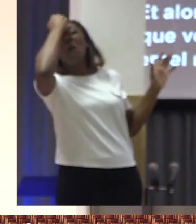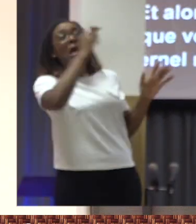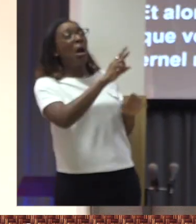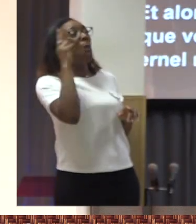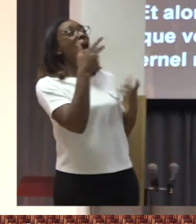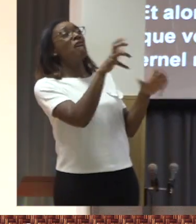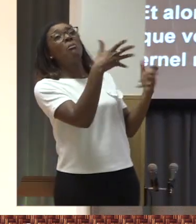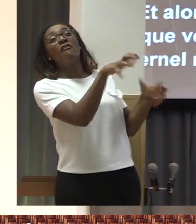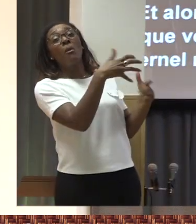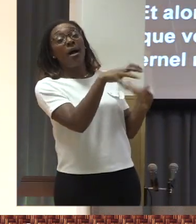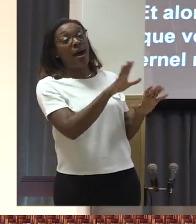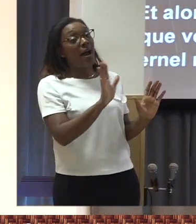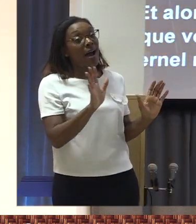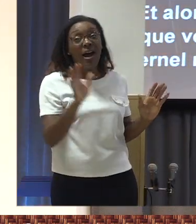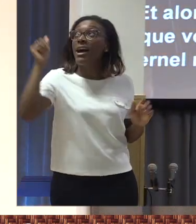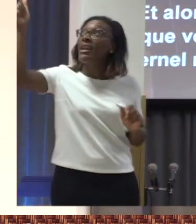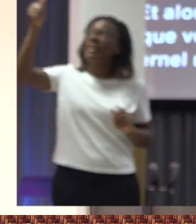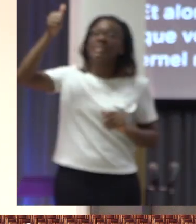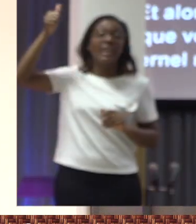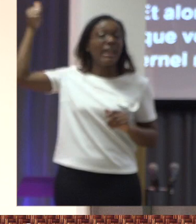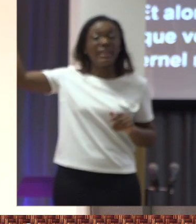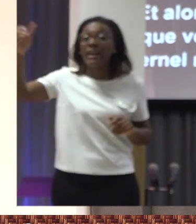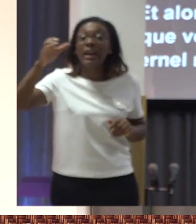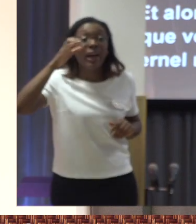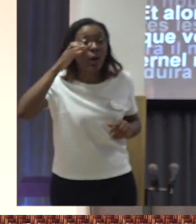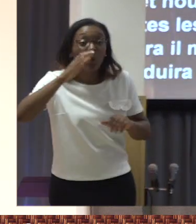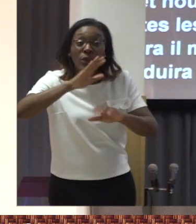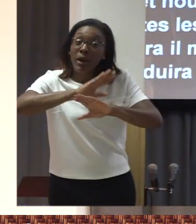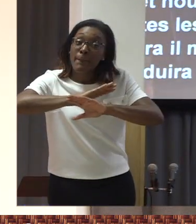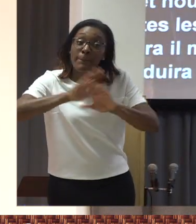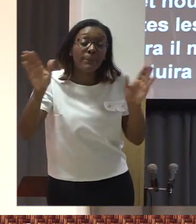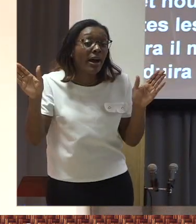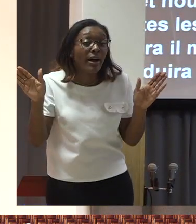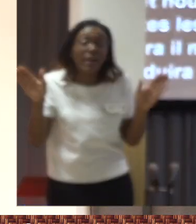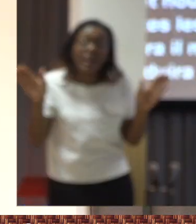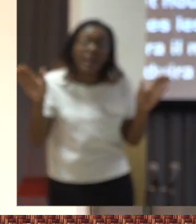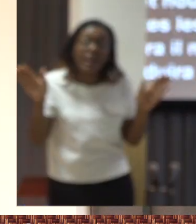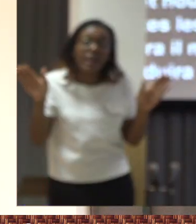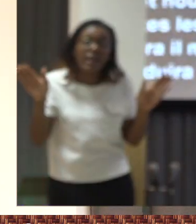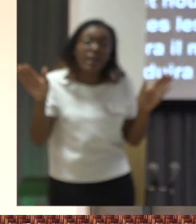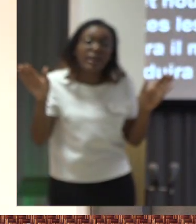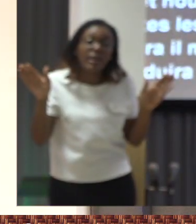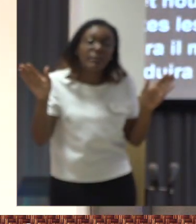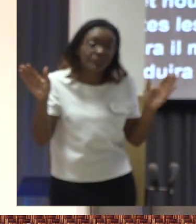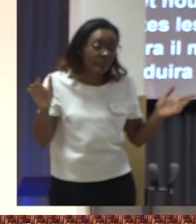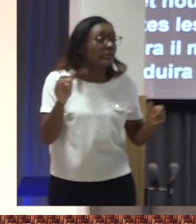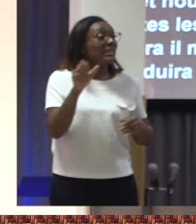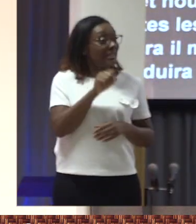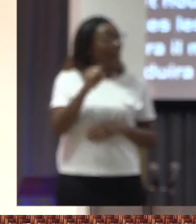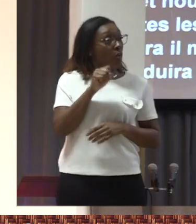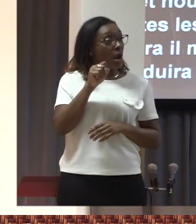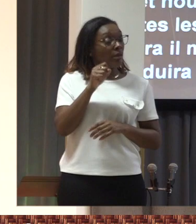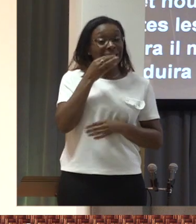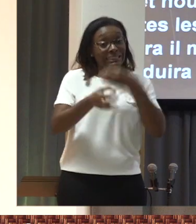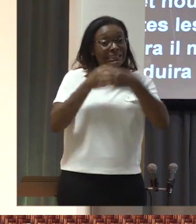choisi, mais l'Éternel ne vous exaucera point. Le peuple refusa d'écouter la voix de Samuel.